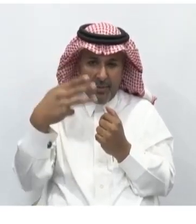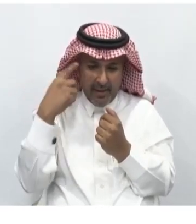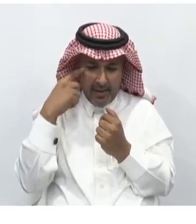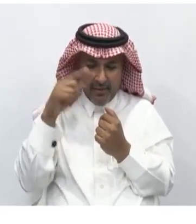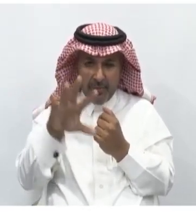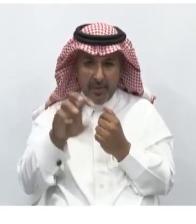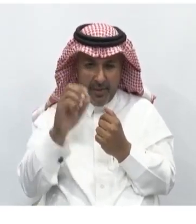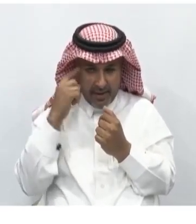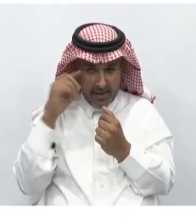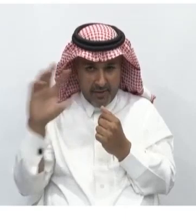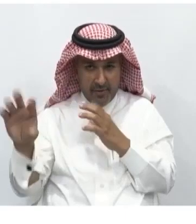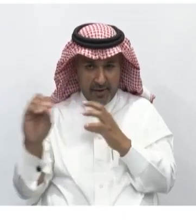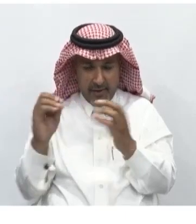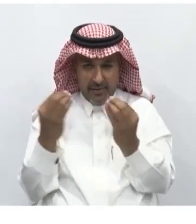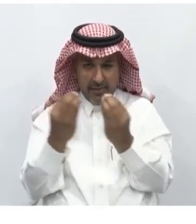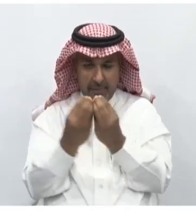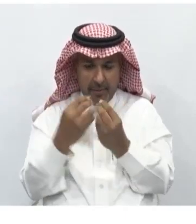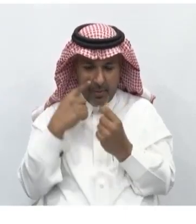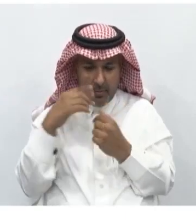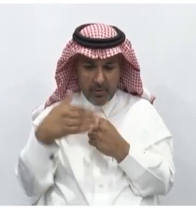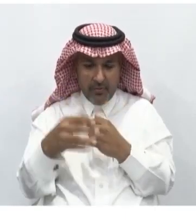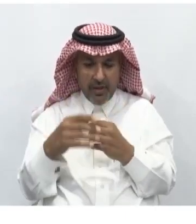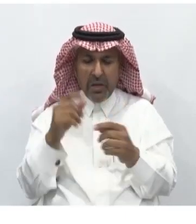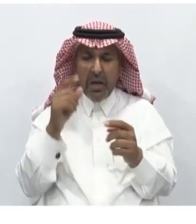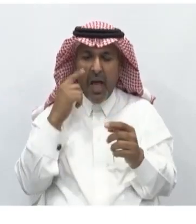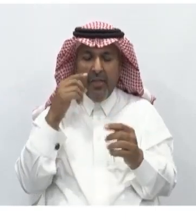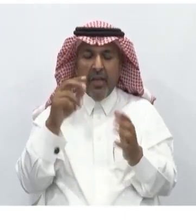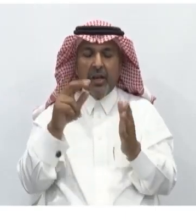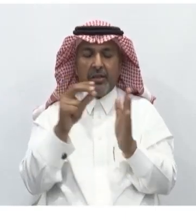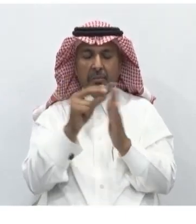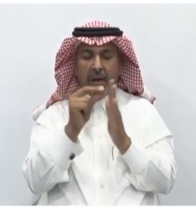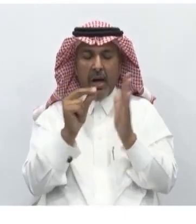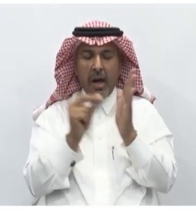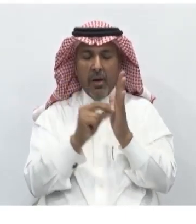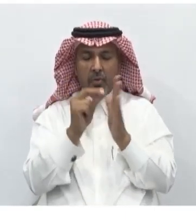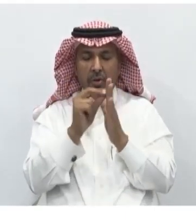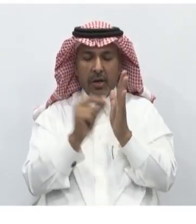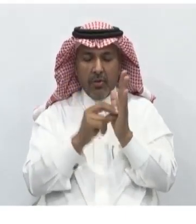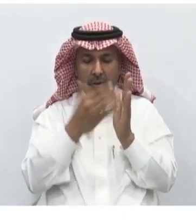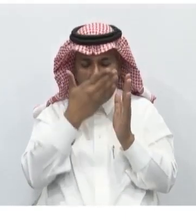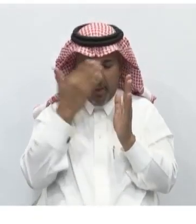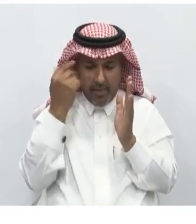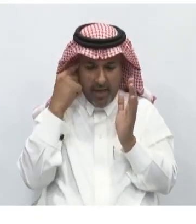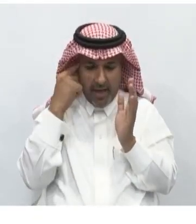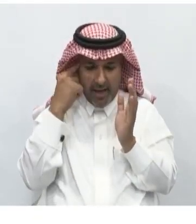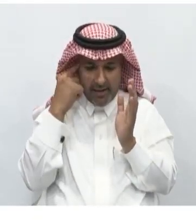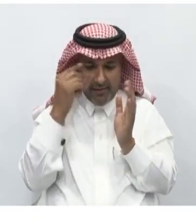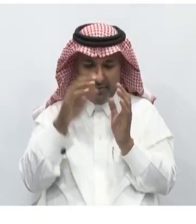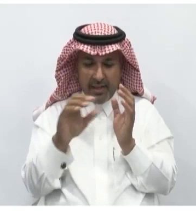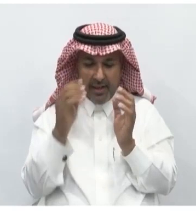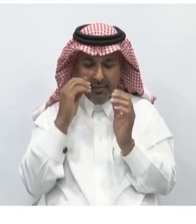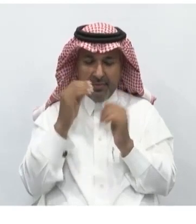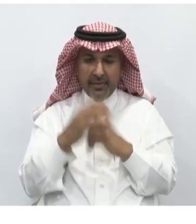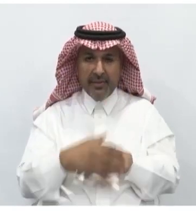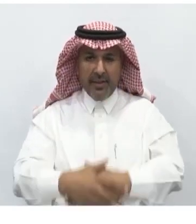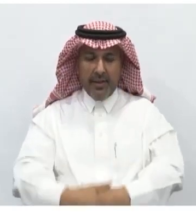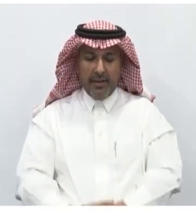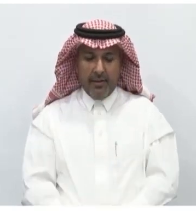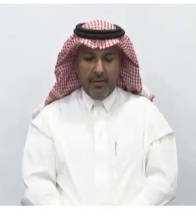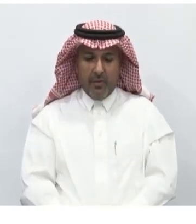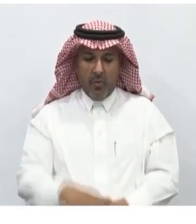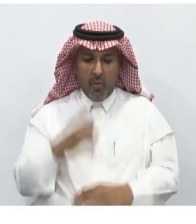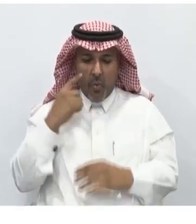قليل. إذا افترض أن لديك 100 جرام من العينة احسب عدد مولات المولات لكل